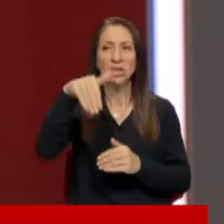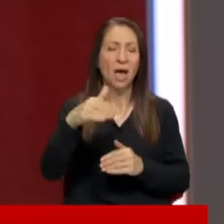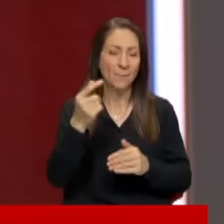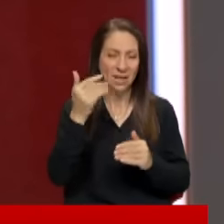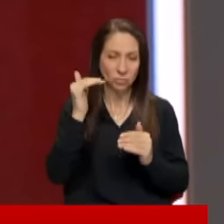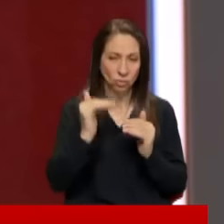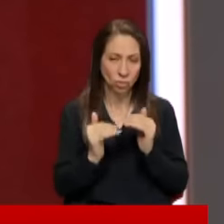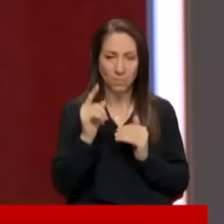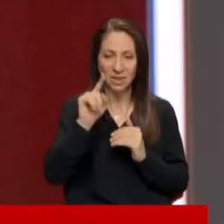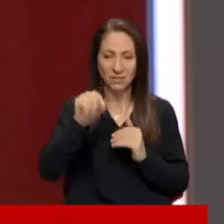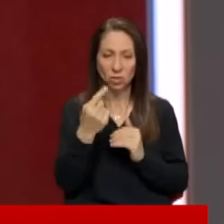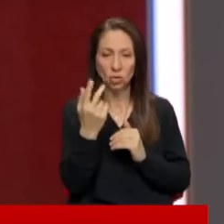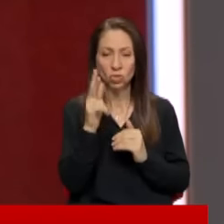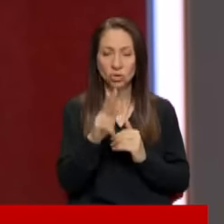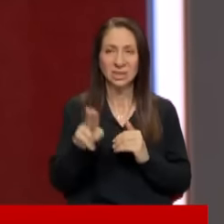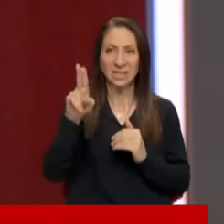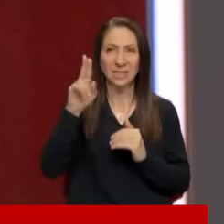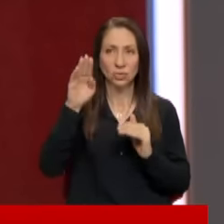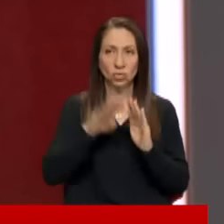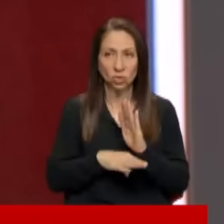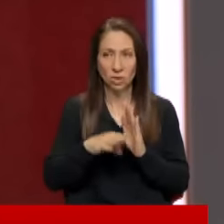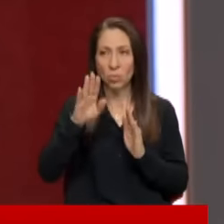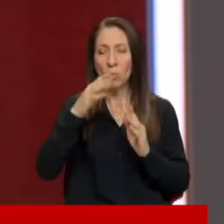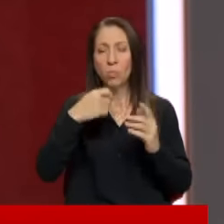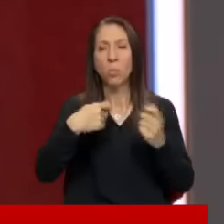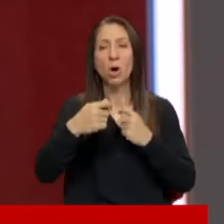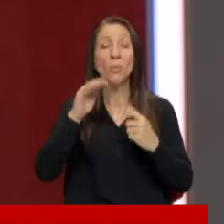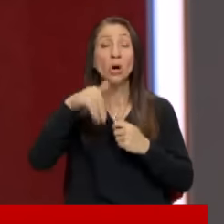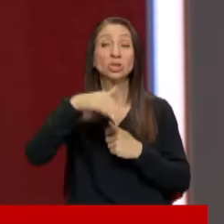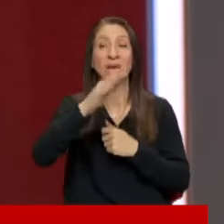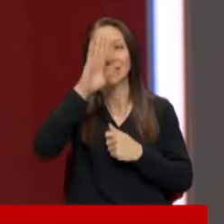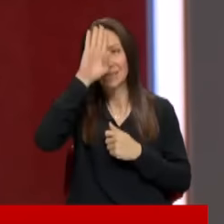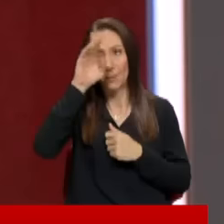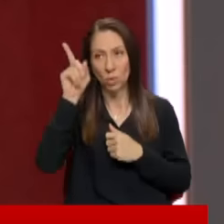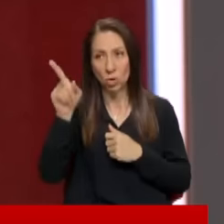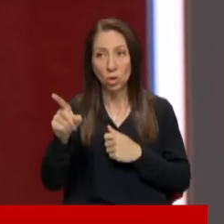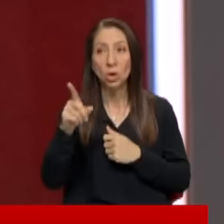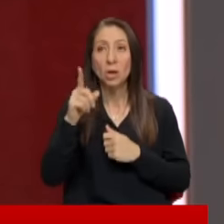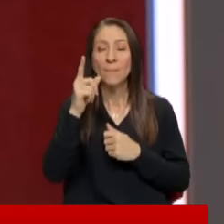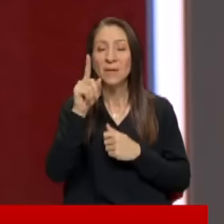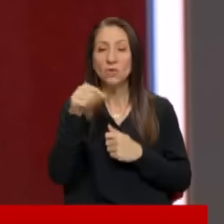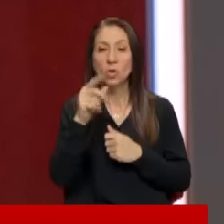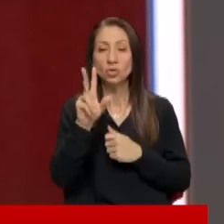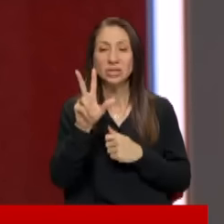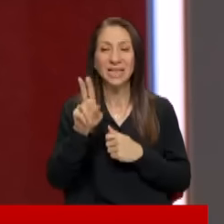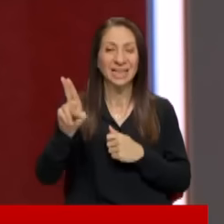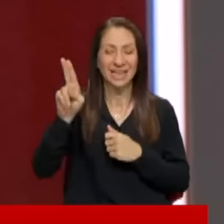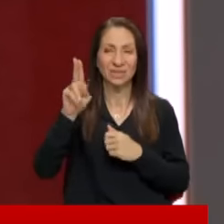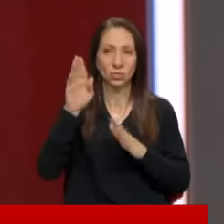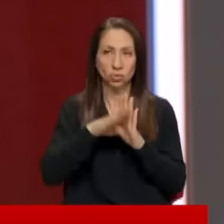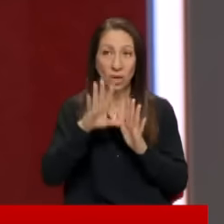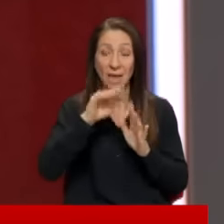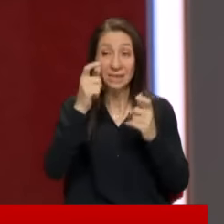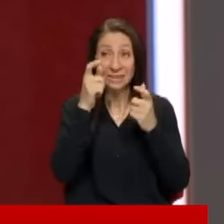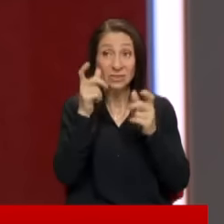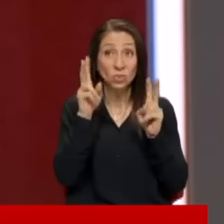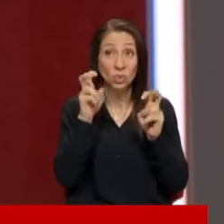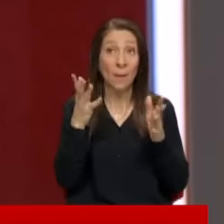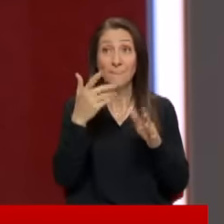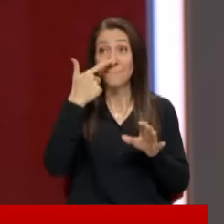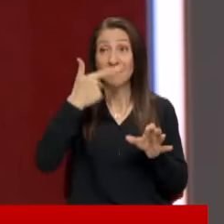dün. 1,37 düşüş. Yani Borsa İstanbul'dan bahsediyorum. 1,37'lik bir düşüş yaşandı ama en önemlisi herkesin dikkat ettiği